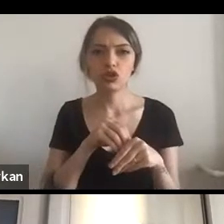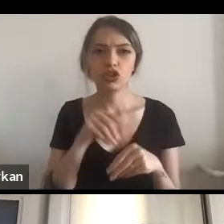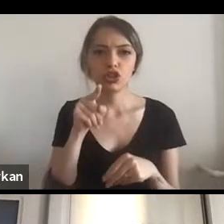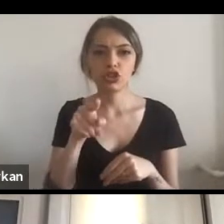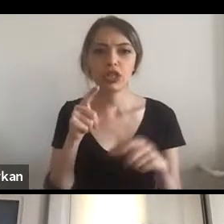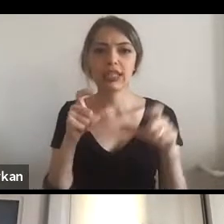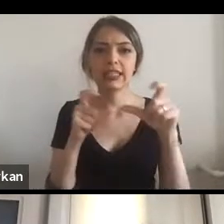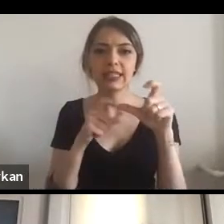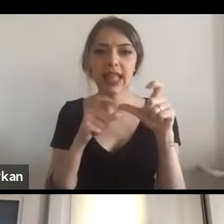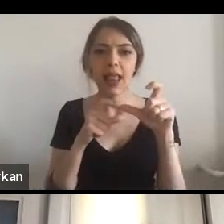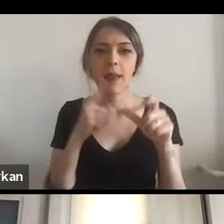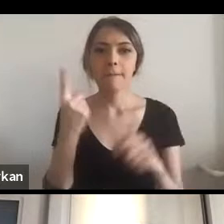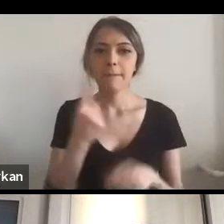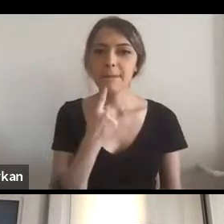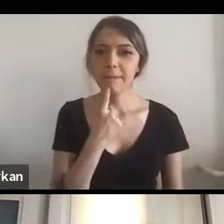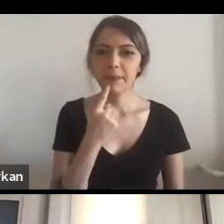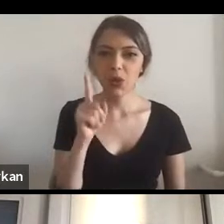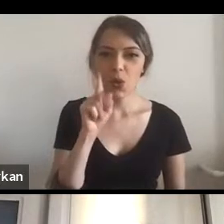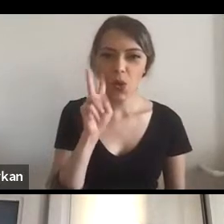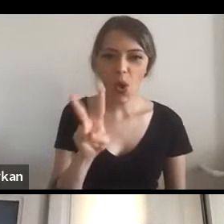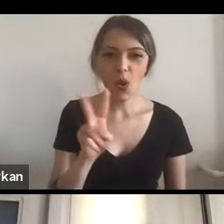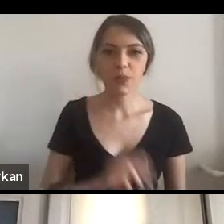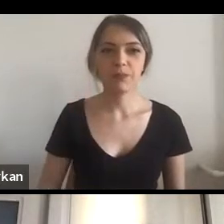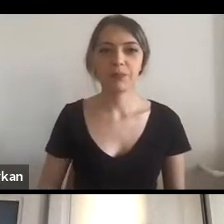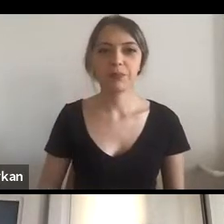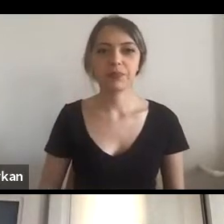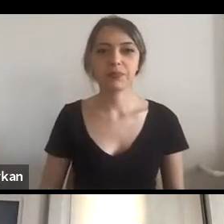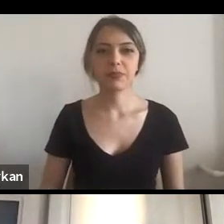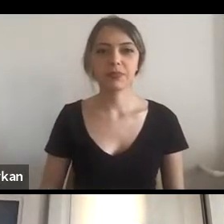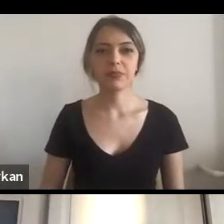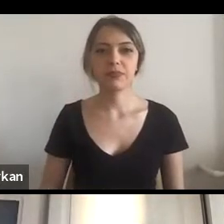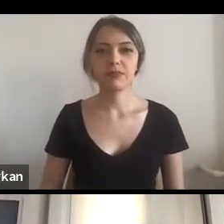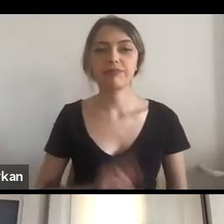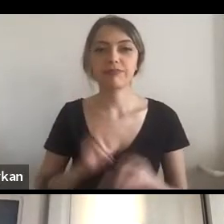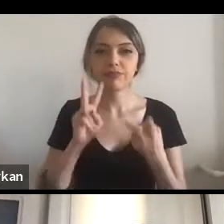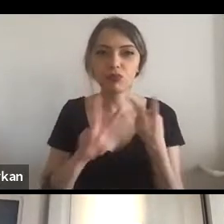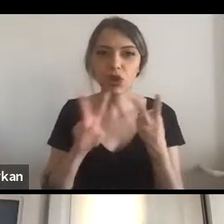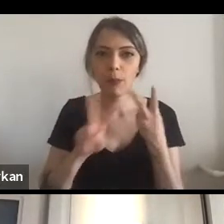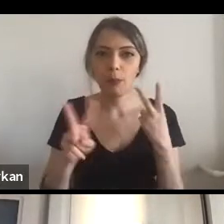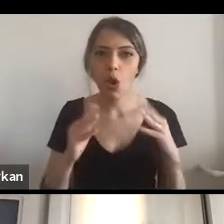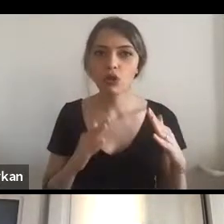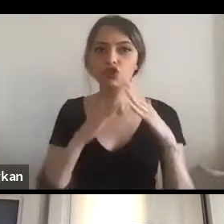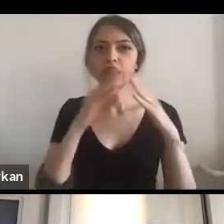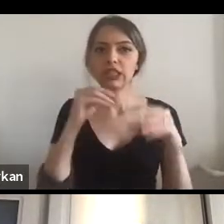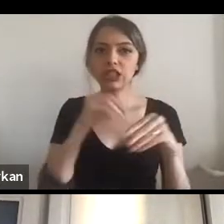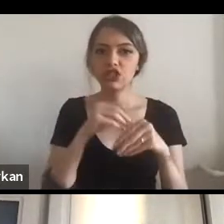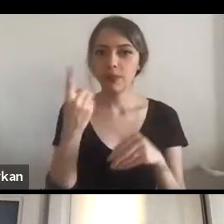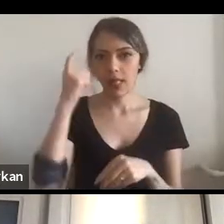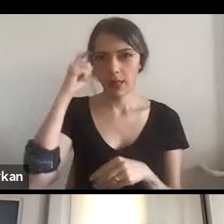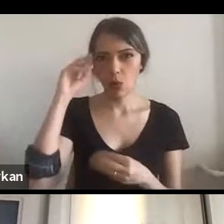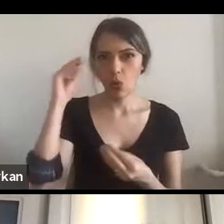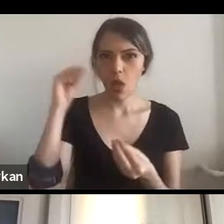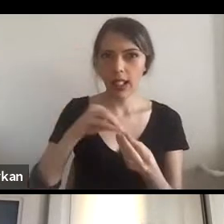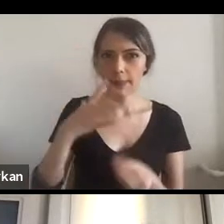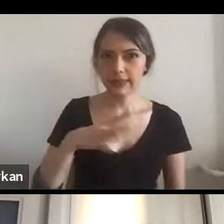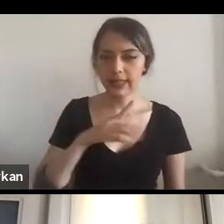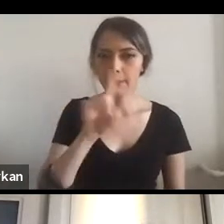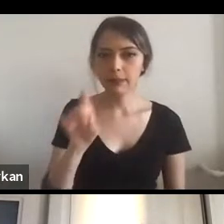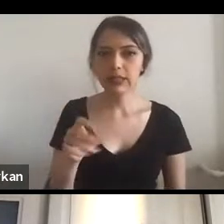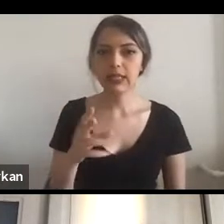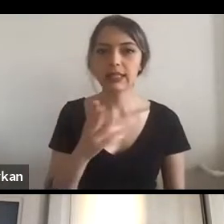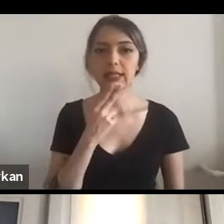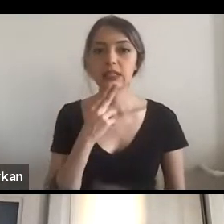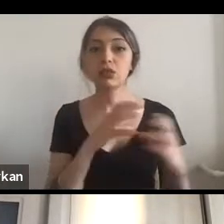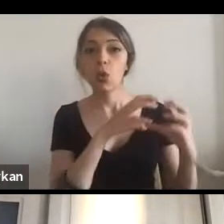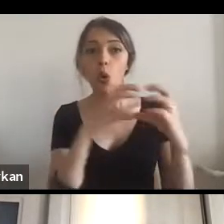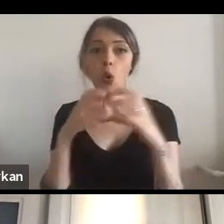Hanım'ı görüyorum. Mor Çatı olarak bu konuda eklemek istediğiniz bir şey var mıdır? Sizce kadın örgütleri böyle